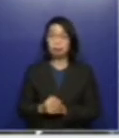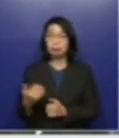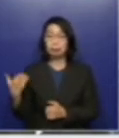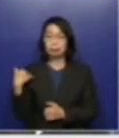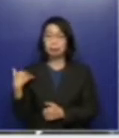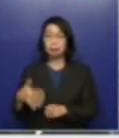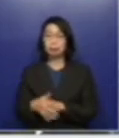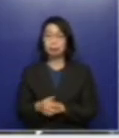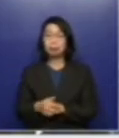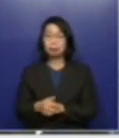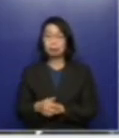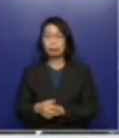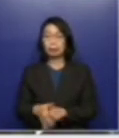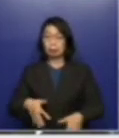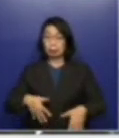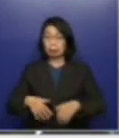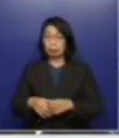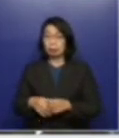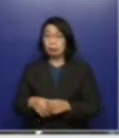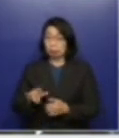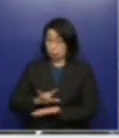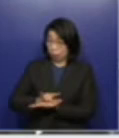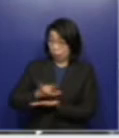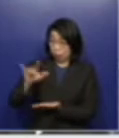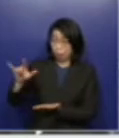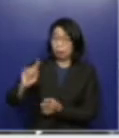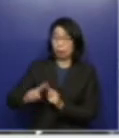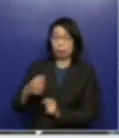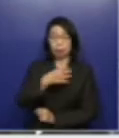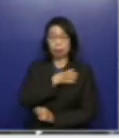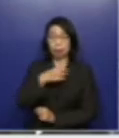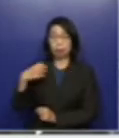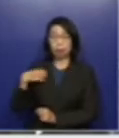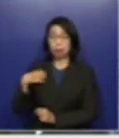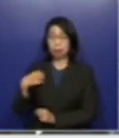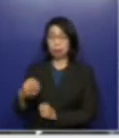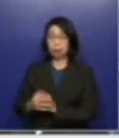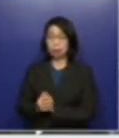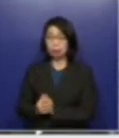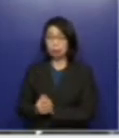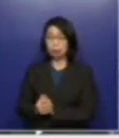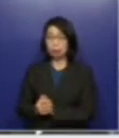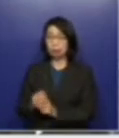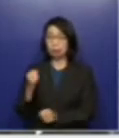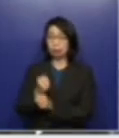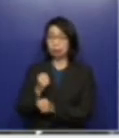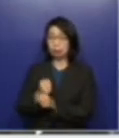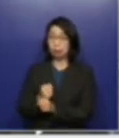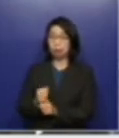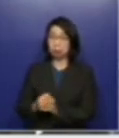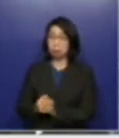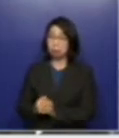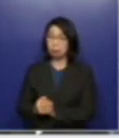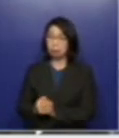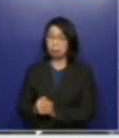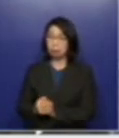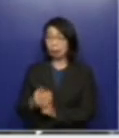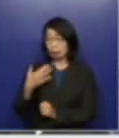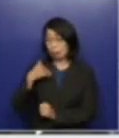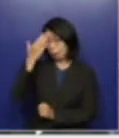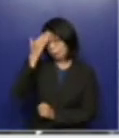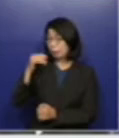คนอื่นๆแต่ว่าสิทธิพิเศษทางการทูตซึ่งผมจะชี้ให้ท่านประธานเห็นต่อไปเนี่ยเมื่อตรวจ